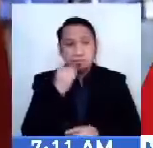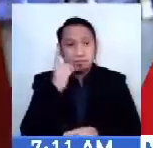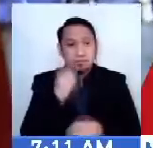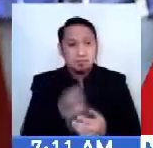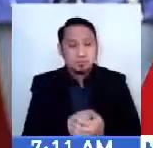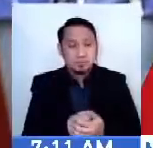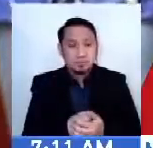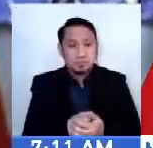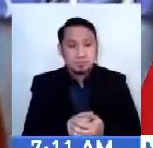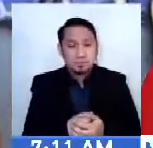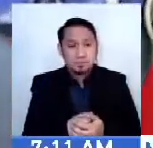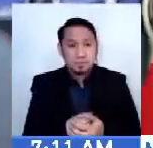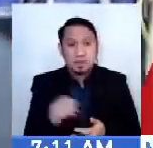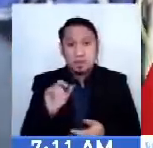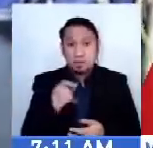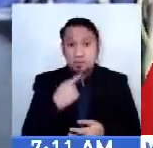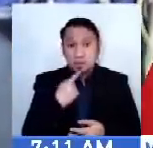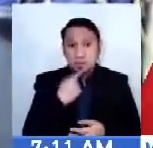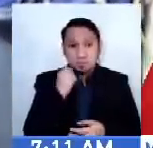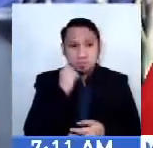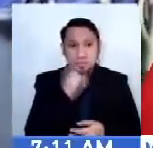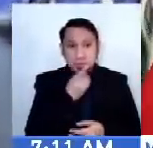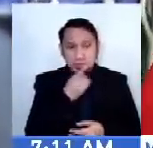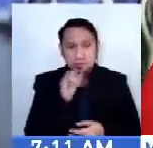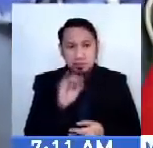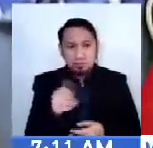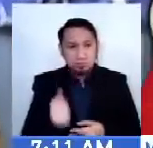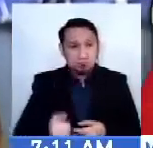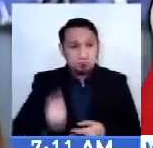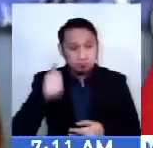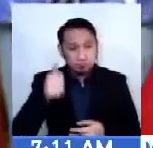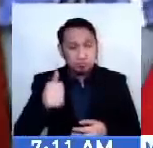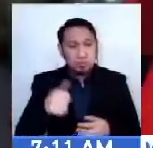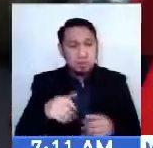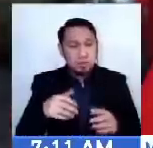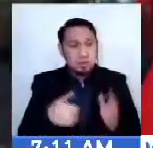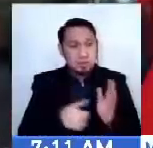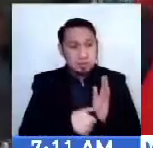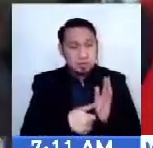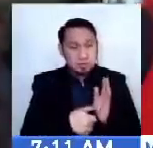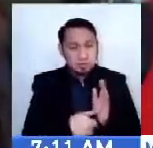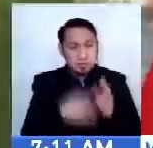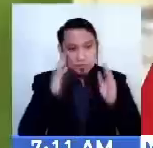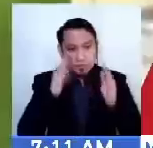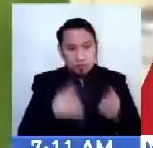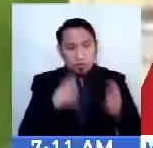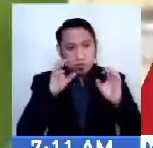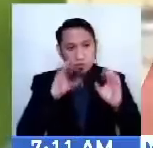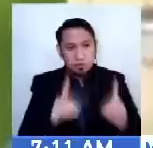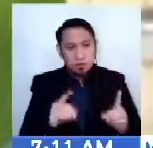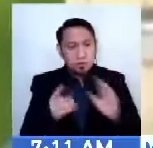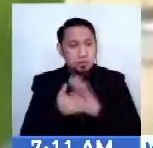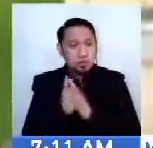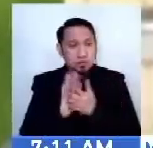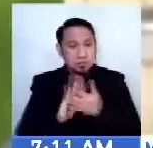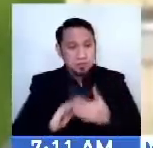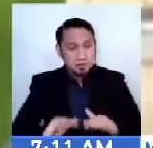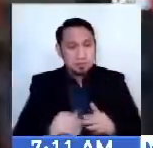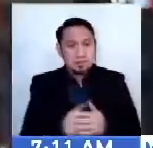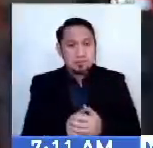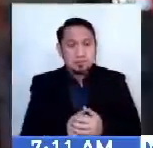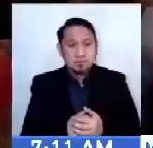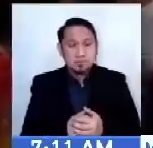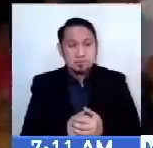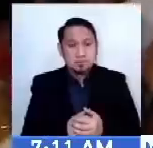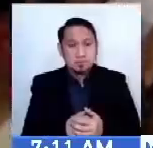kapag manalo siya sa eleksyon, tututukan niya ang trabaho, edukasyon at kapayapaan. Noong Sabado naman, libo-libong